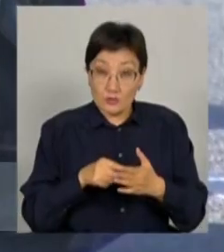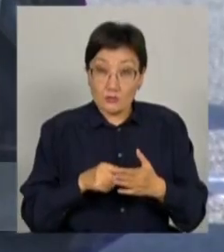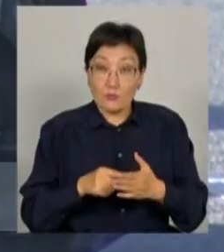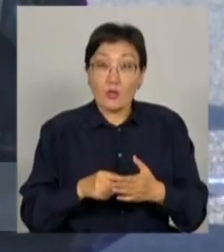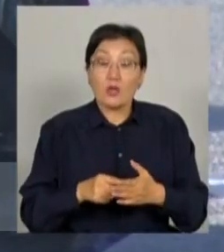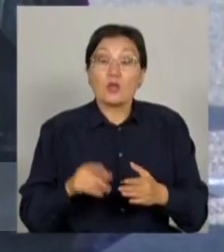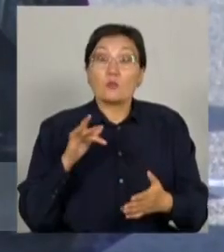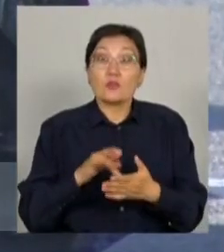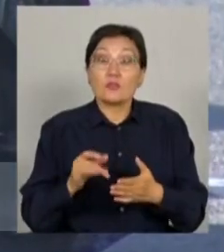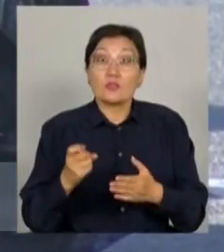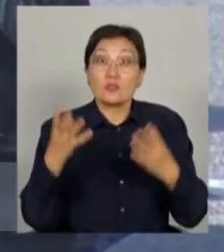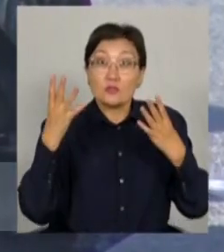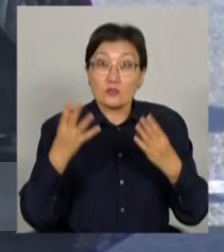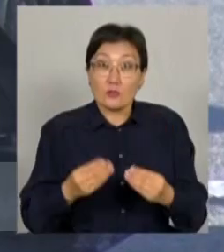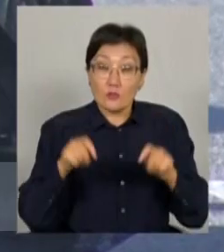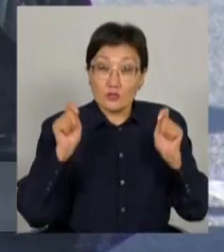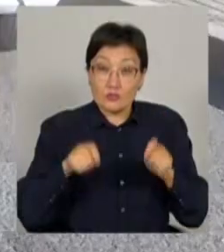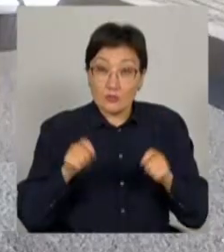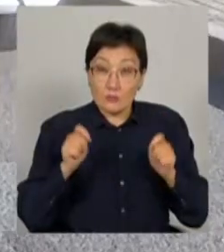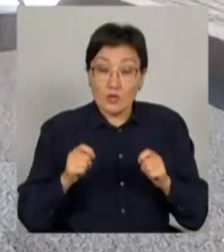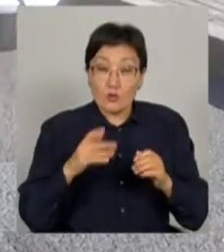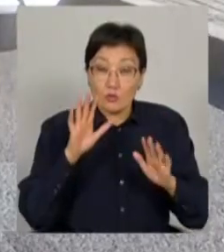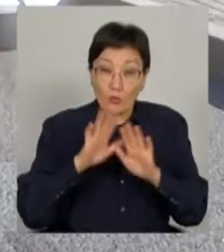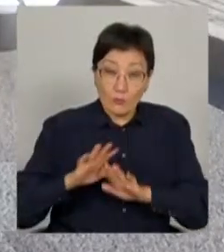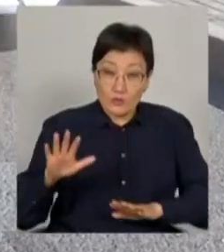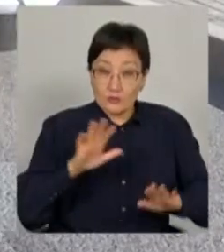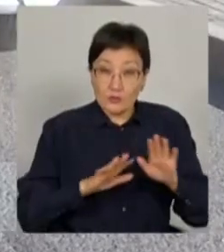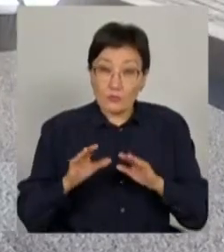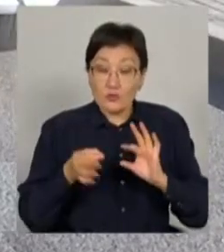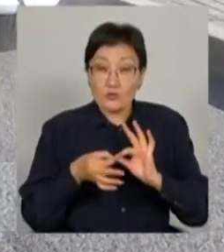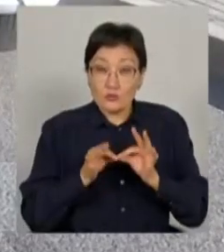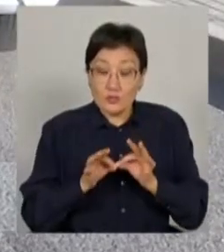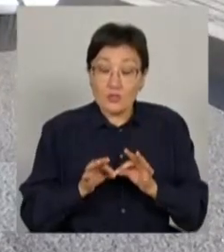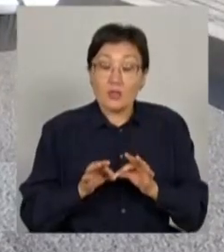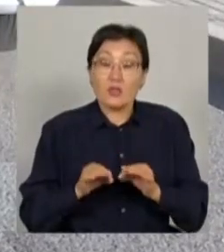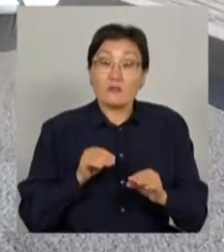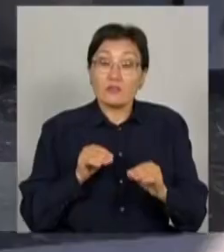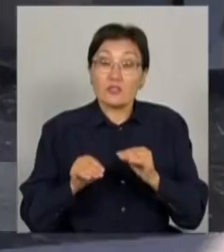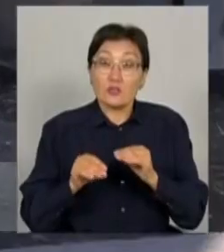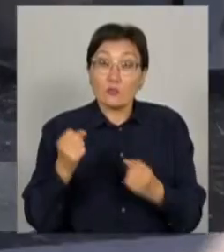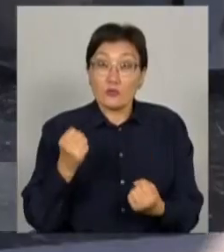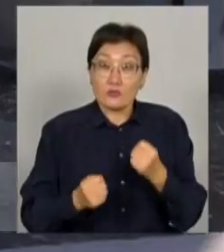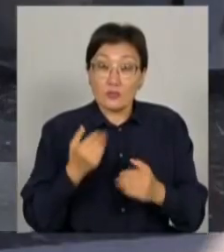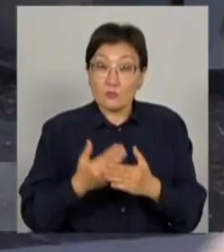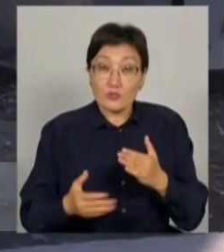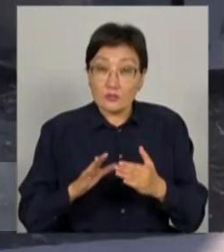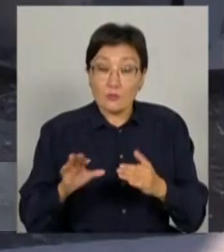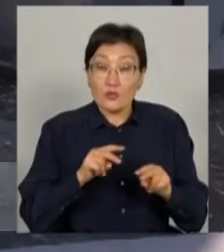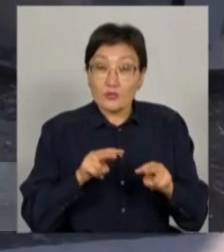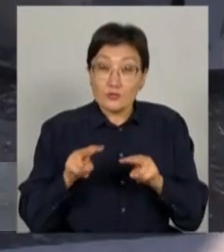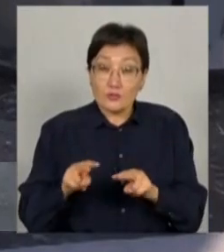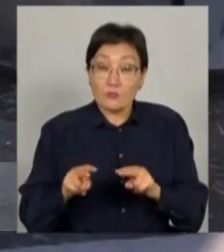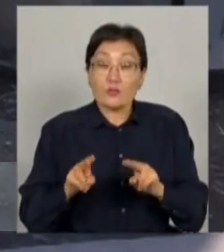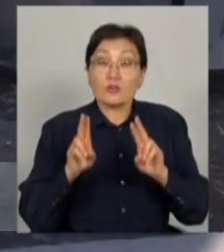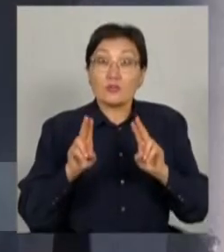В столице несколько дней подряд идут дожди и стоит туман, что затрудняет движение автомобилей. Рекомендуется неукоснительно соблюдать